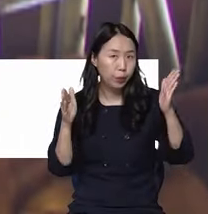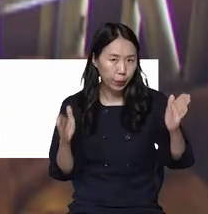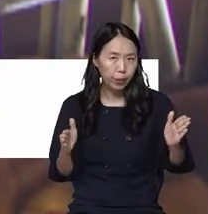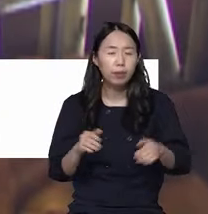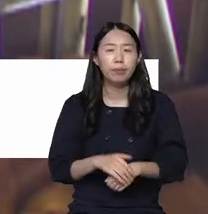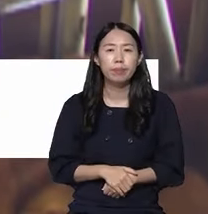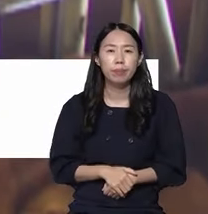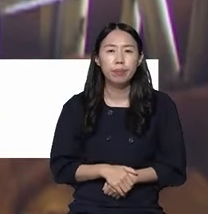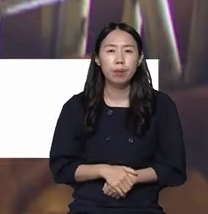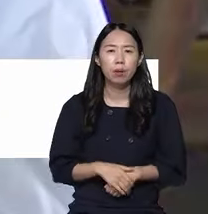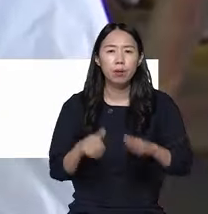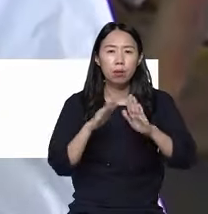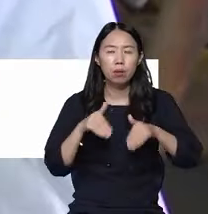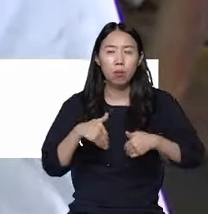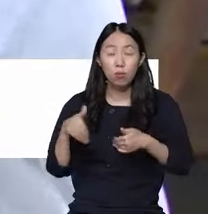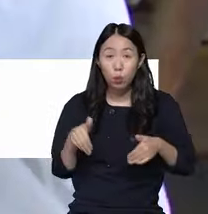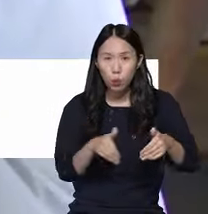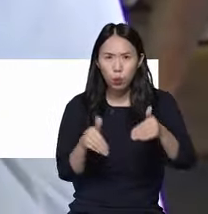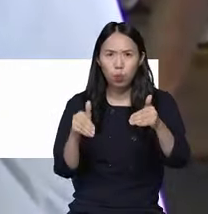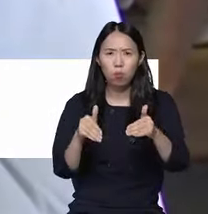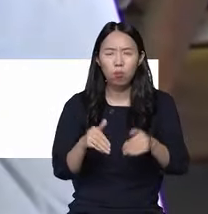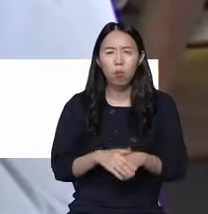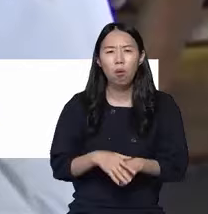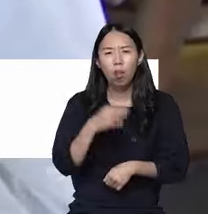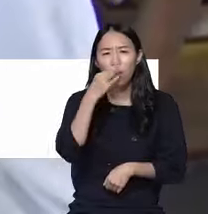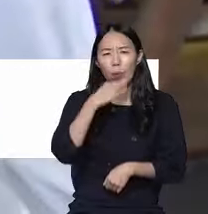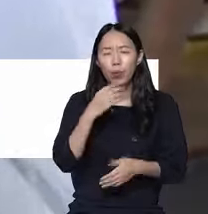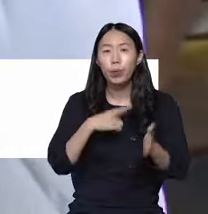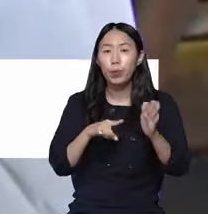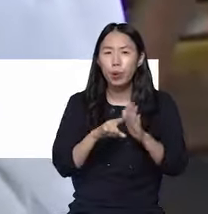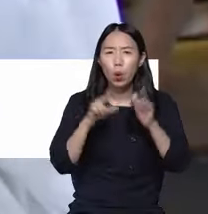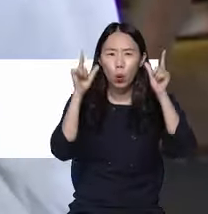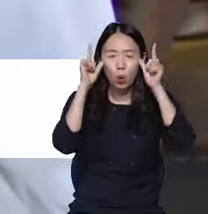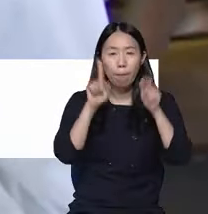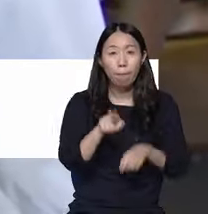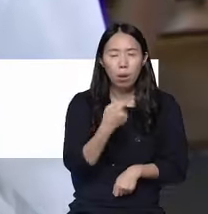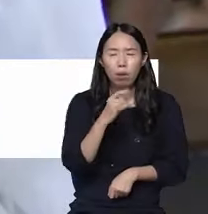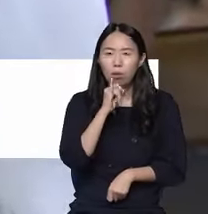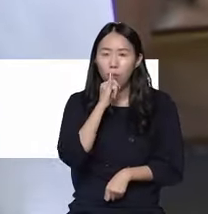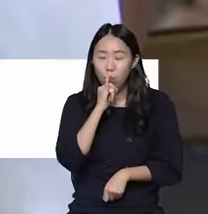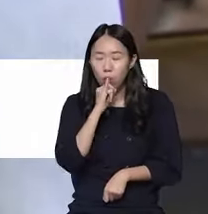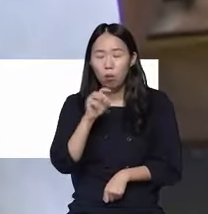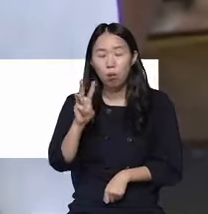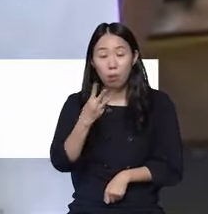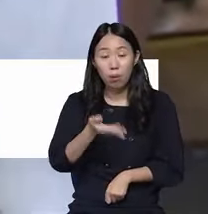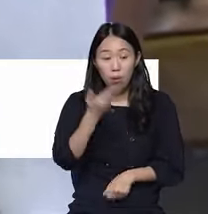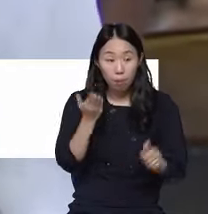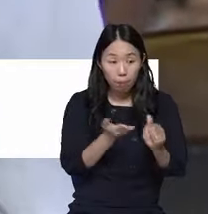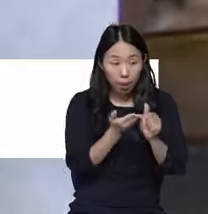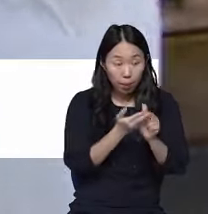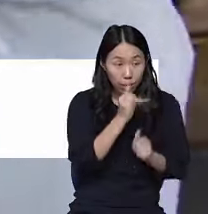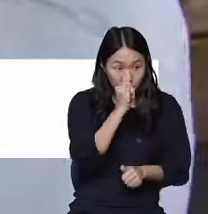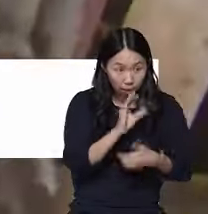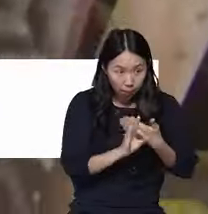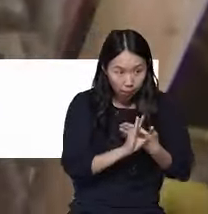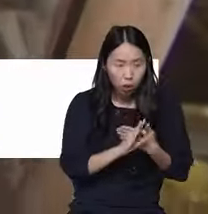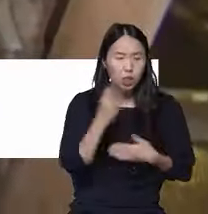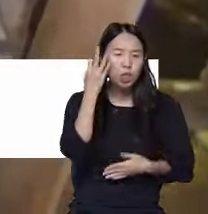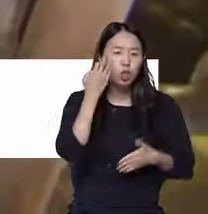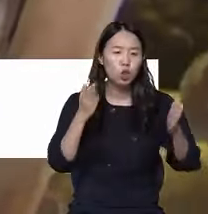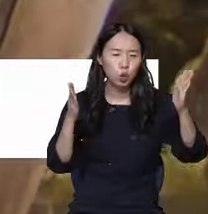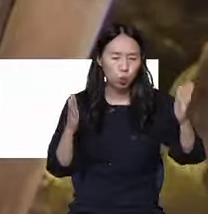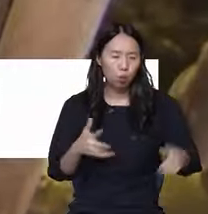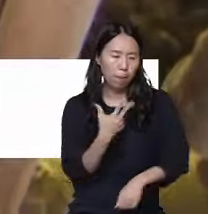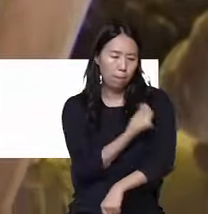실시됩니다. 전라남도는 효과적인 백신 접종을 위해 소 100마리와 염소 300마리 이상 사육 농가는 2주 내에